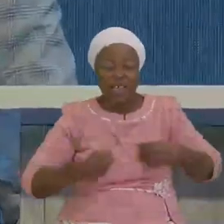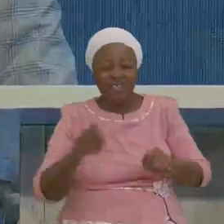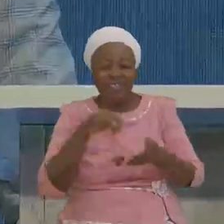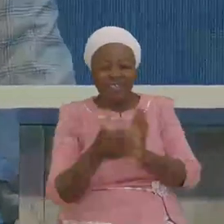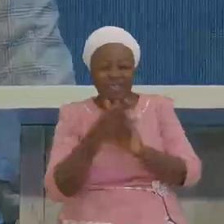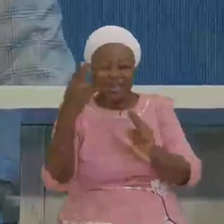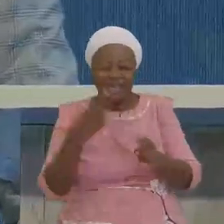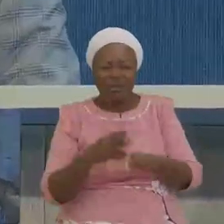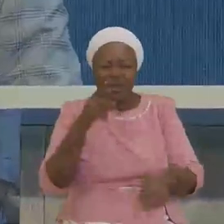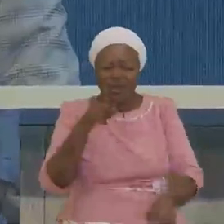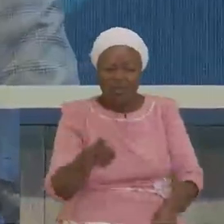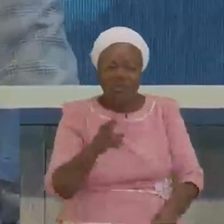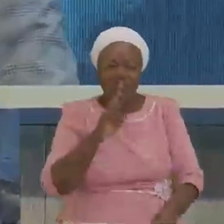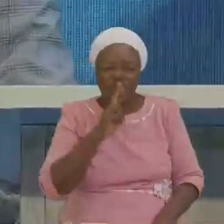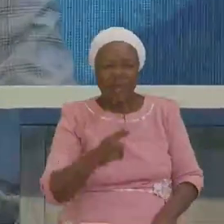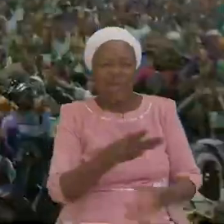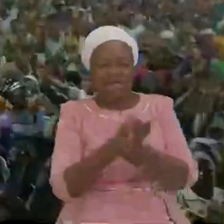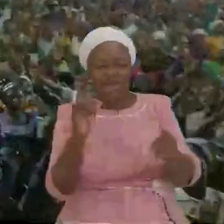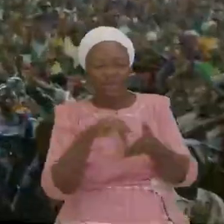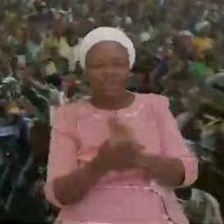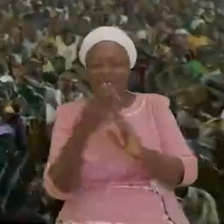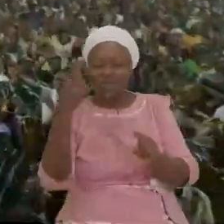fait. Tu es guéri.